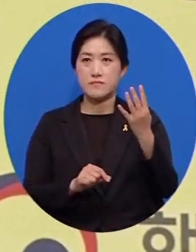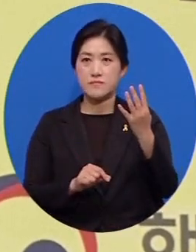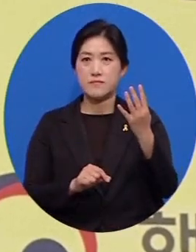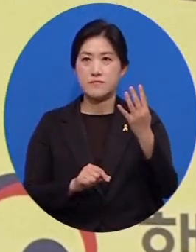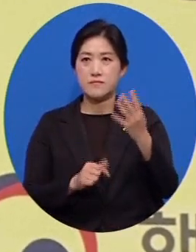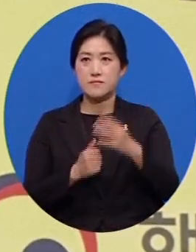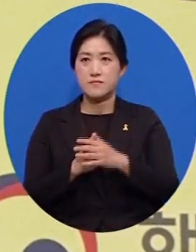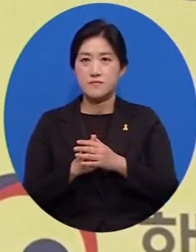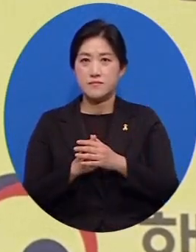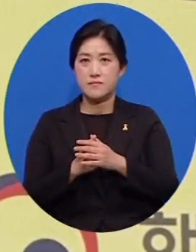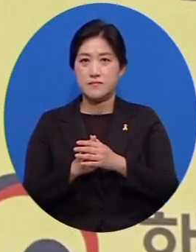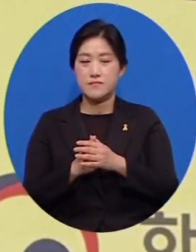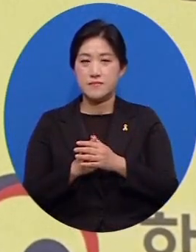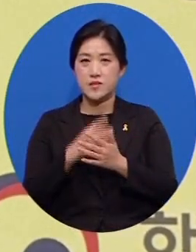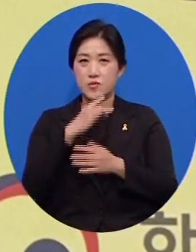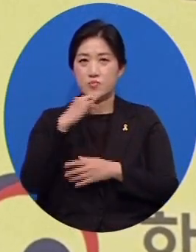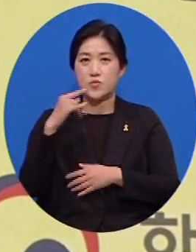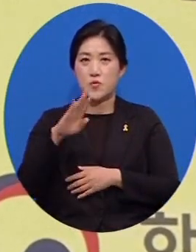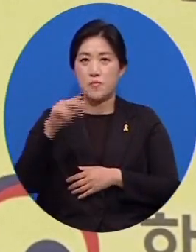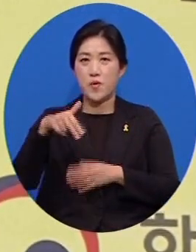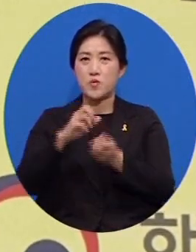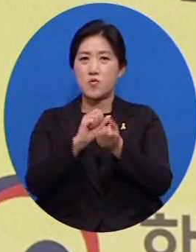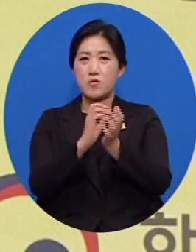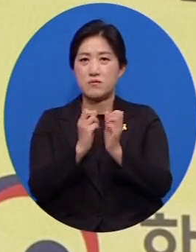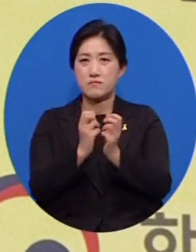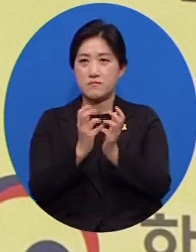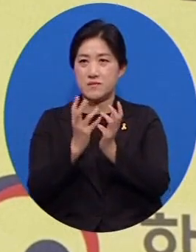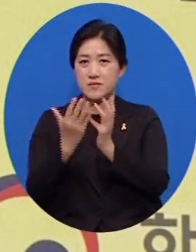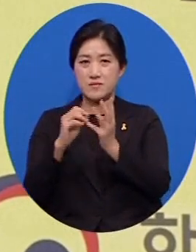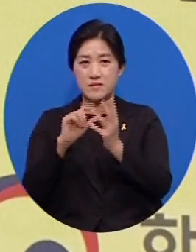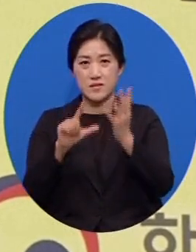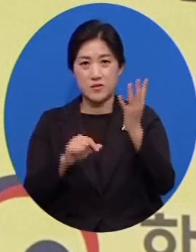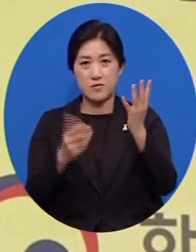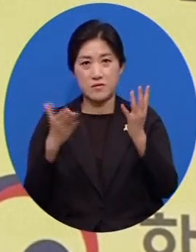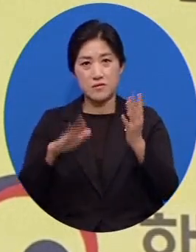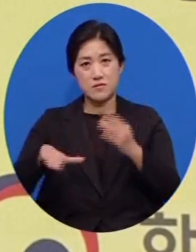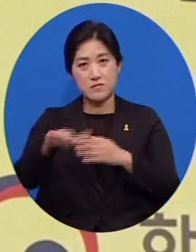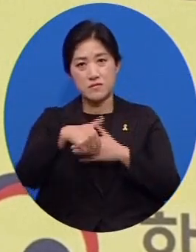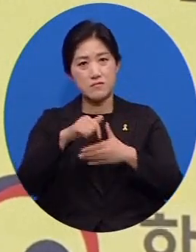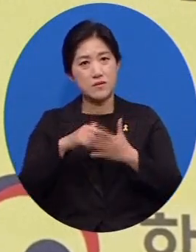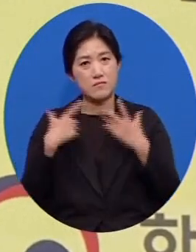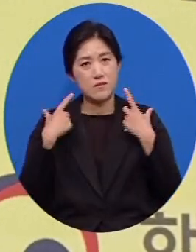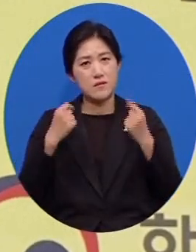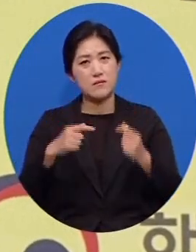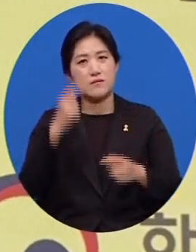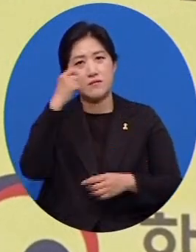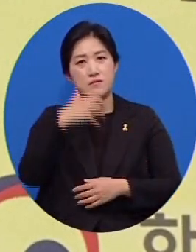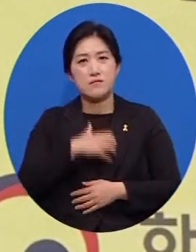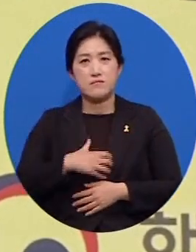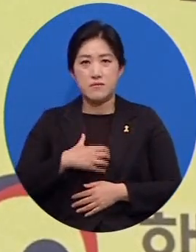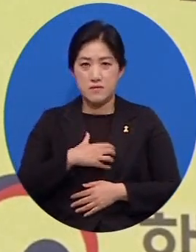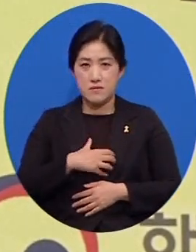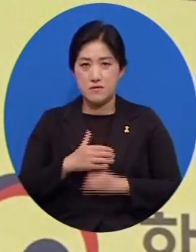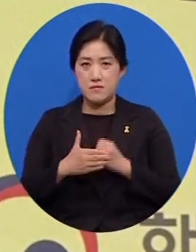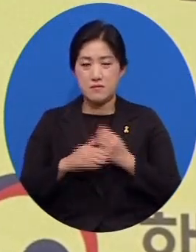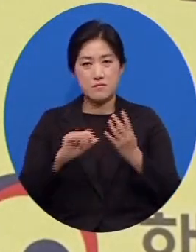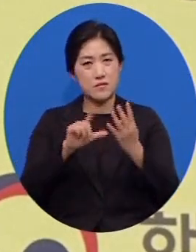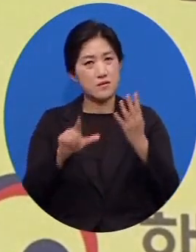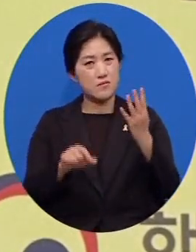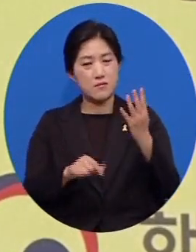벚꽃 피는 4월이지만 우리는 아직도 슬픕니다. 그래서 아직도